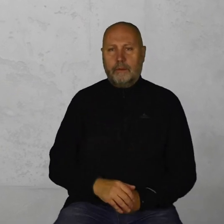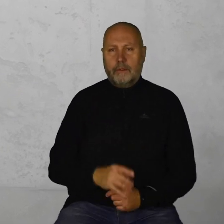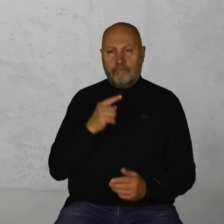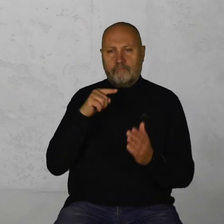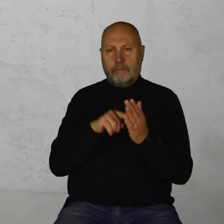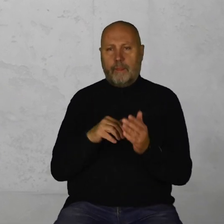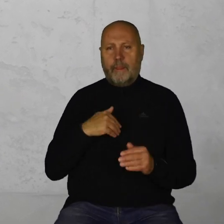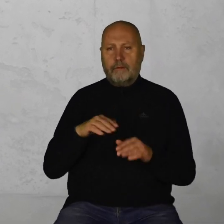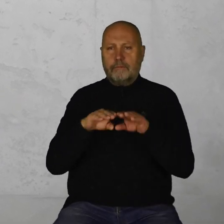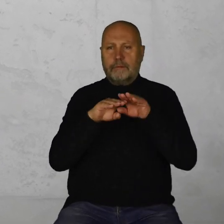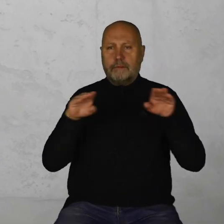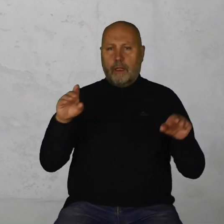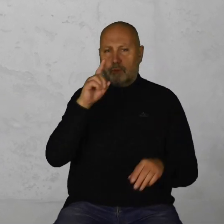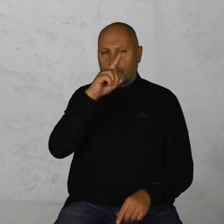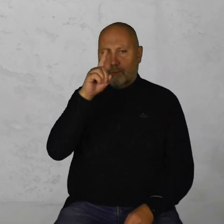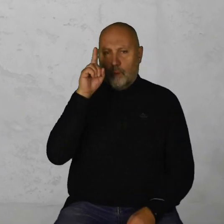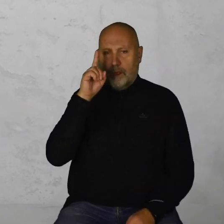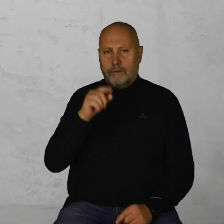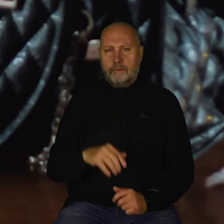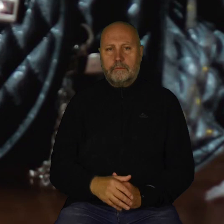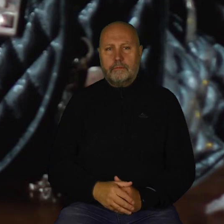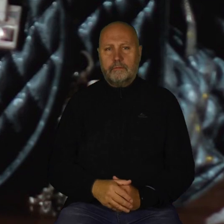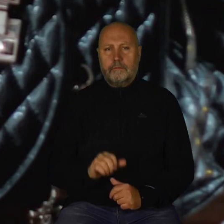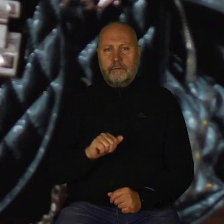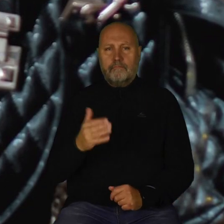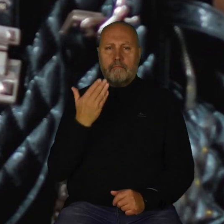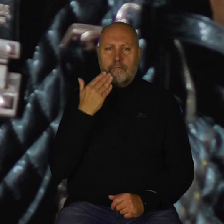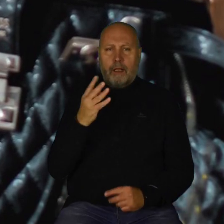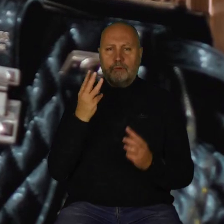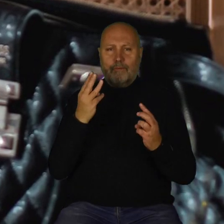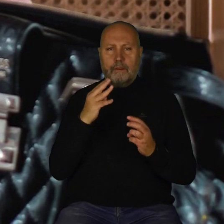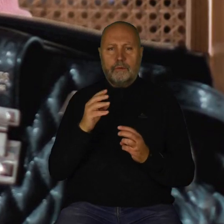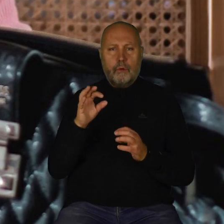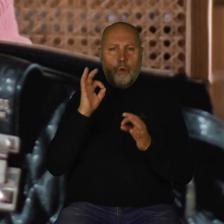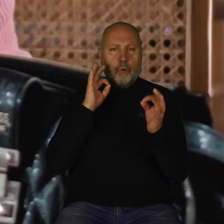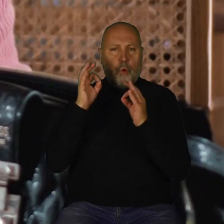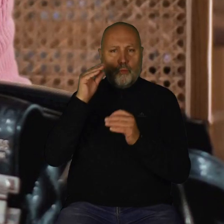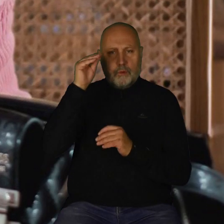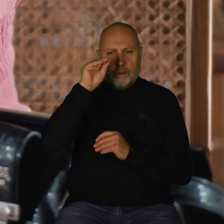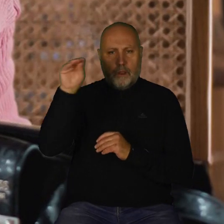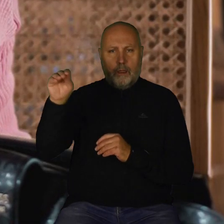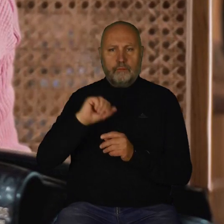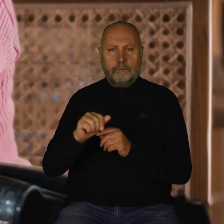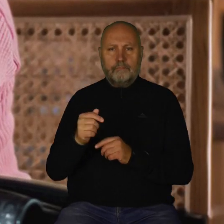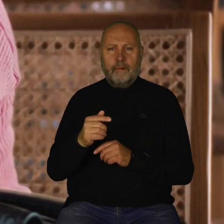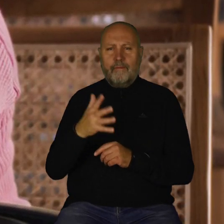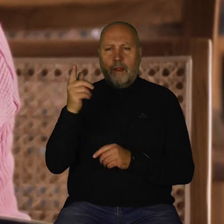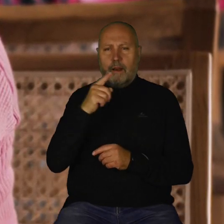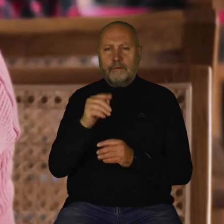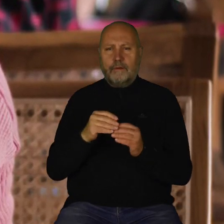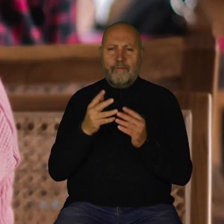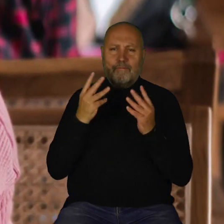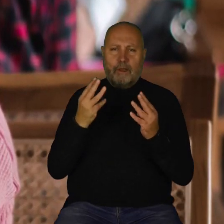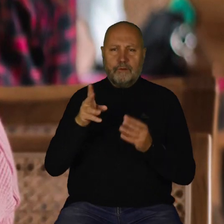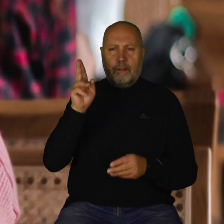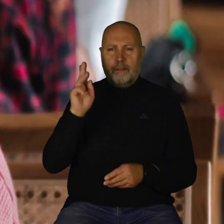lat wskazuje na nasz status społeczny jest zatem bardem